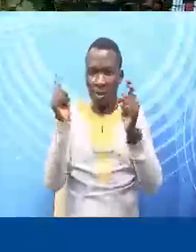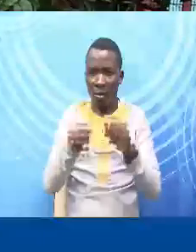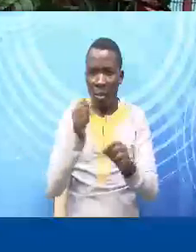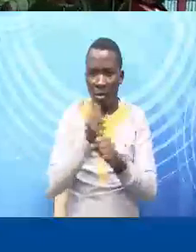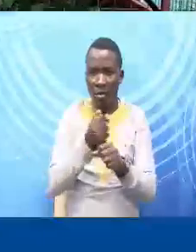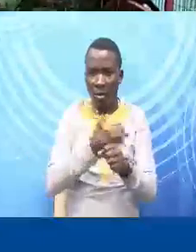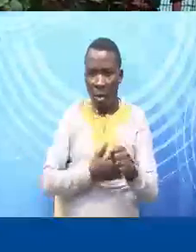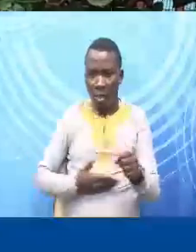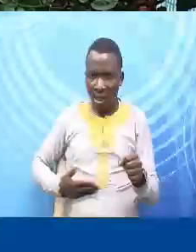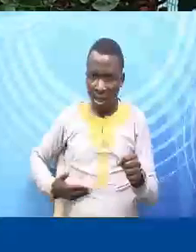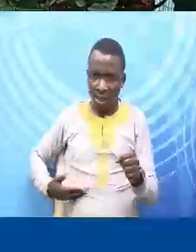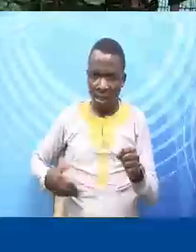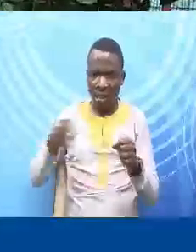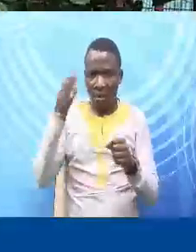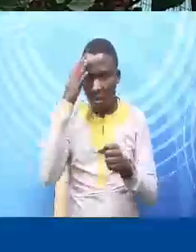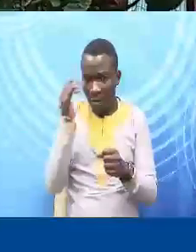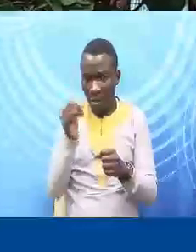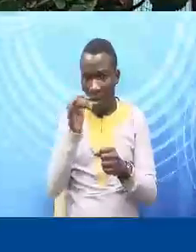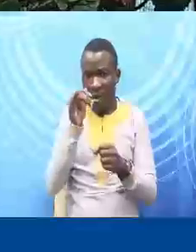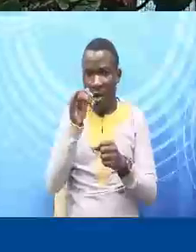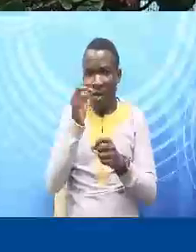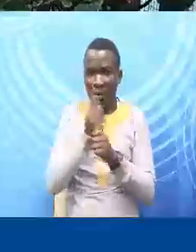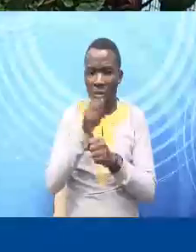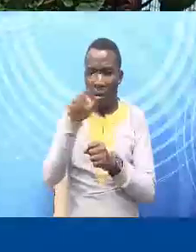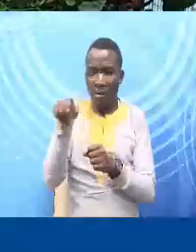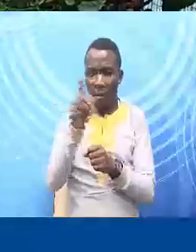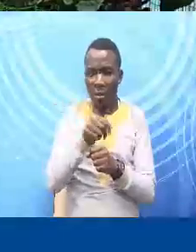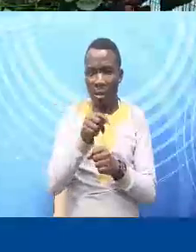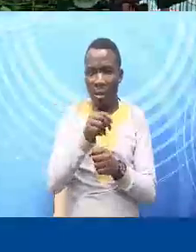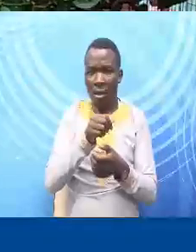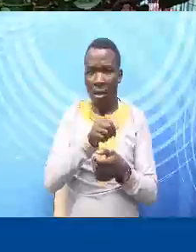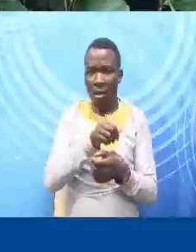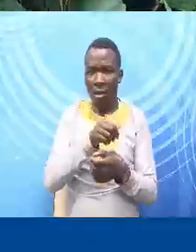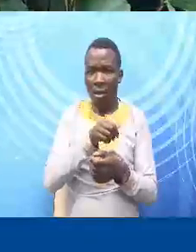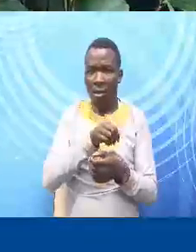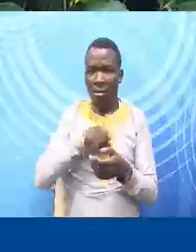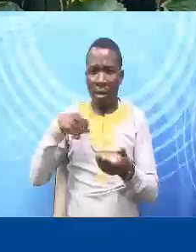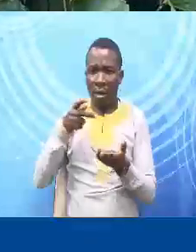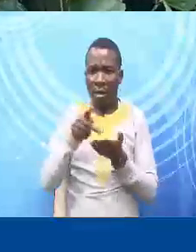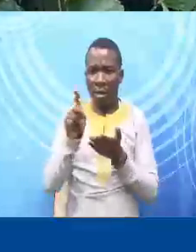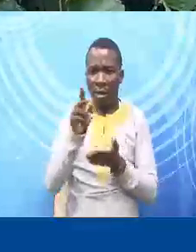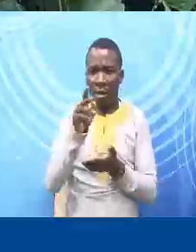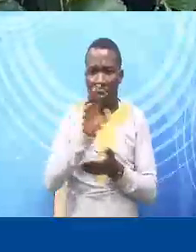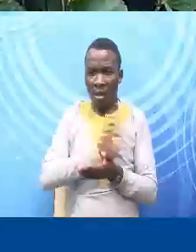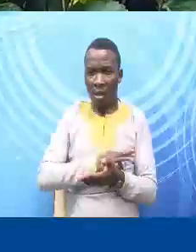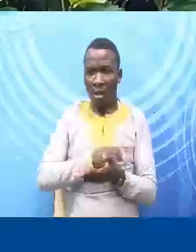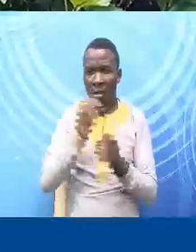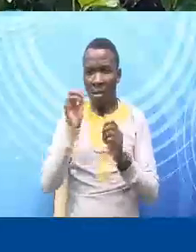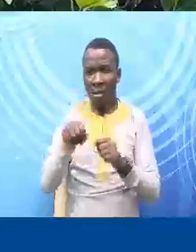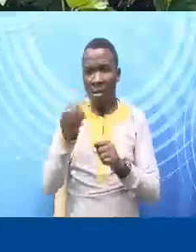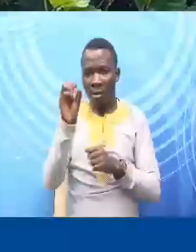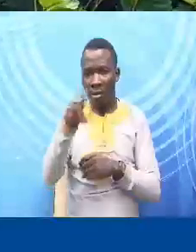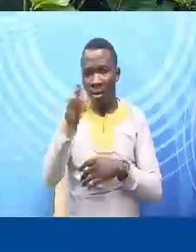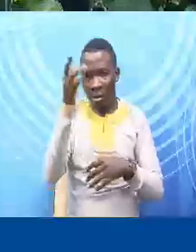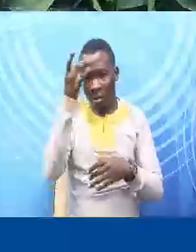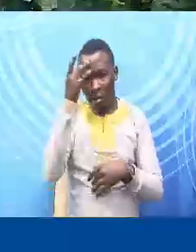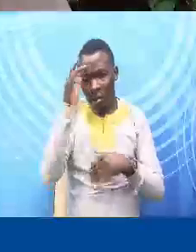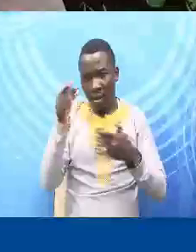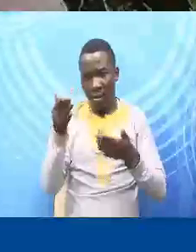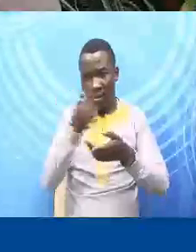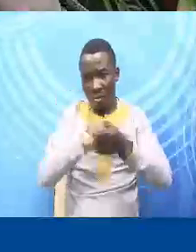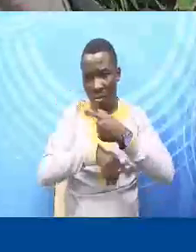twiziritse umukanda kubera kuduhemukira banga kuduhemba, kandi ntacyo tuba tutakoze, bishobora no kugutera n'uburwayi cyangwa no